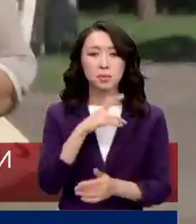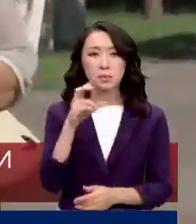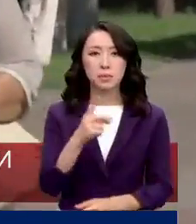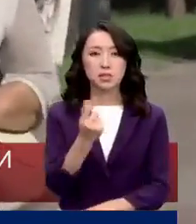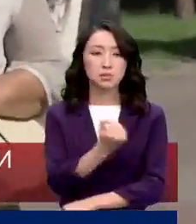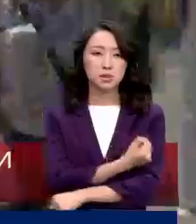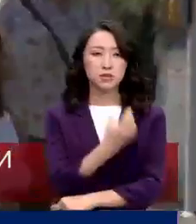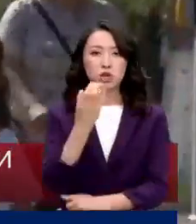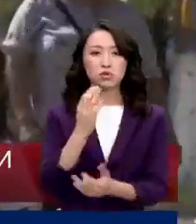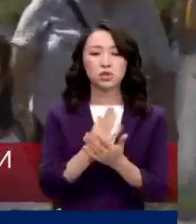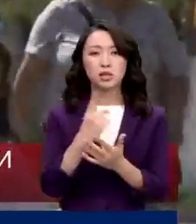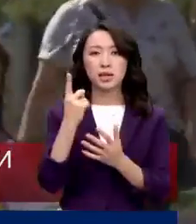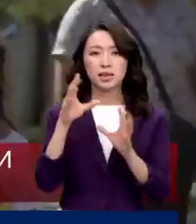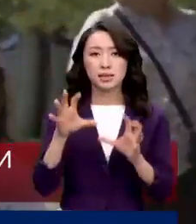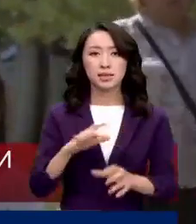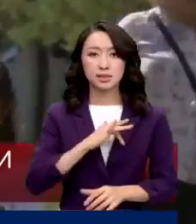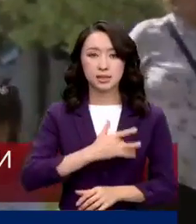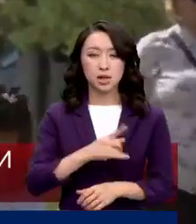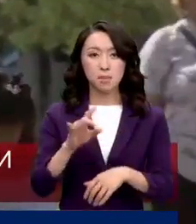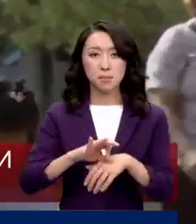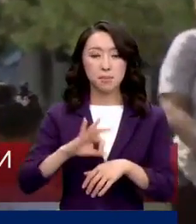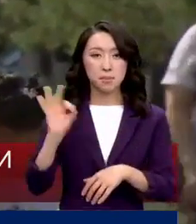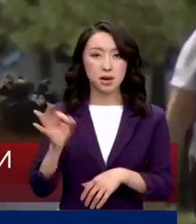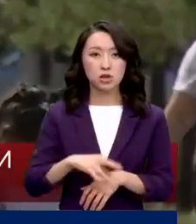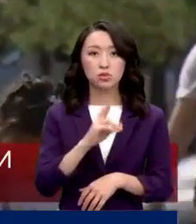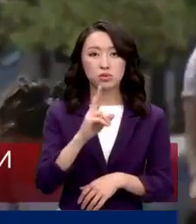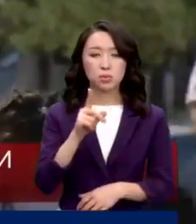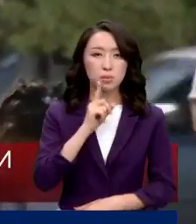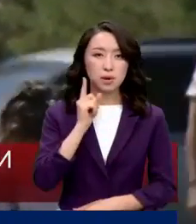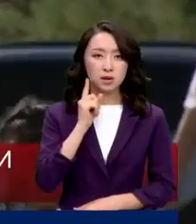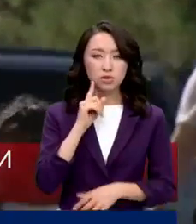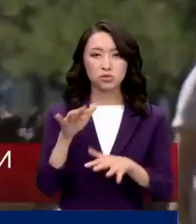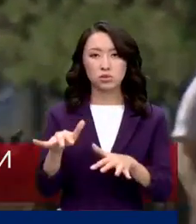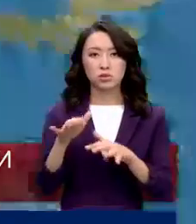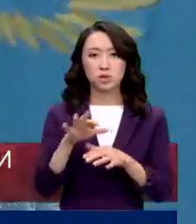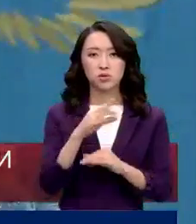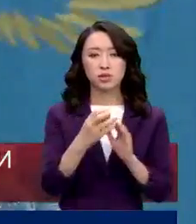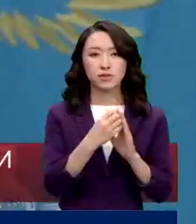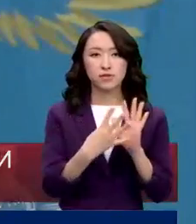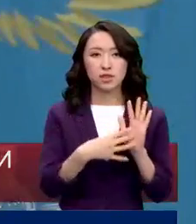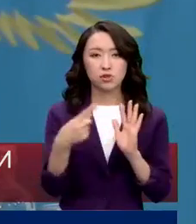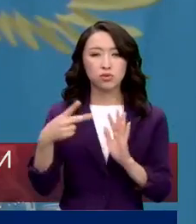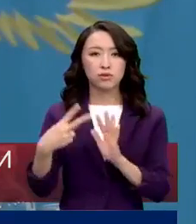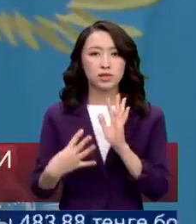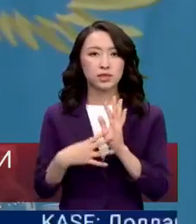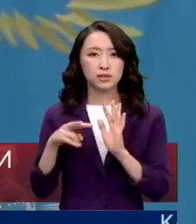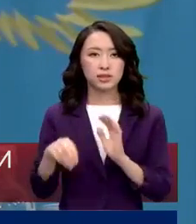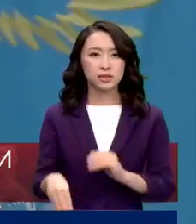прививок. Есть еще одна закономерность. Болеющие чаще всего подростки и молодежь в возрасте от 19 до 29